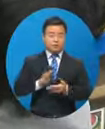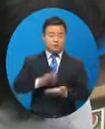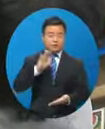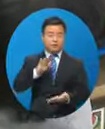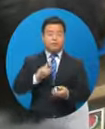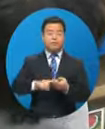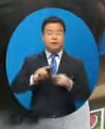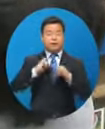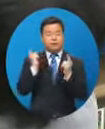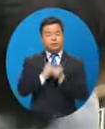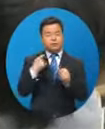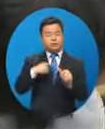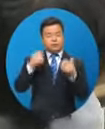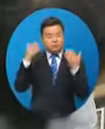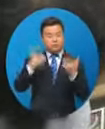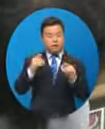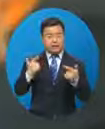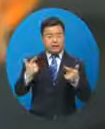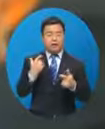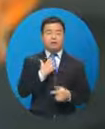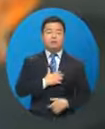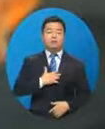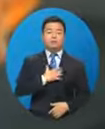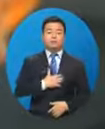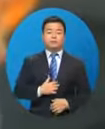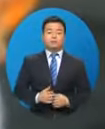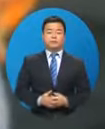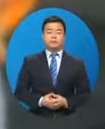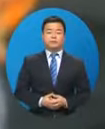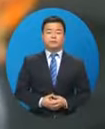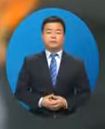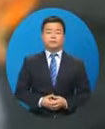또 하나의 사교육으로 내모는 건 아닌지 우려됩니다. EBS 뉴스 이수민입니다.